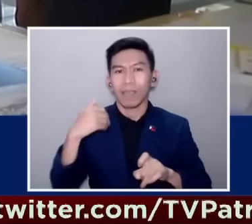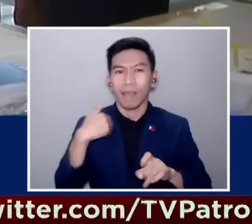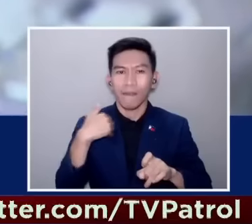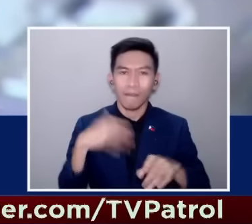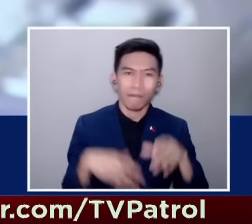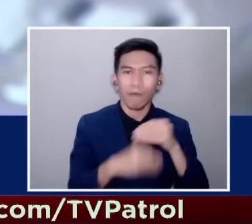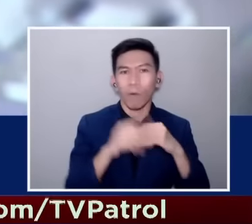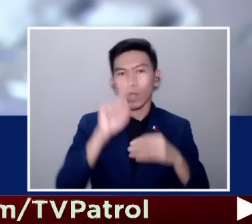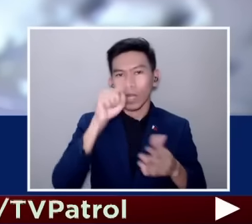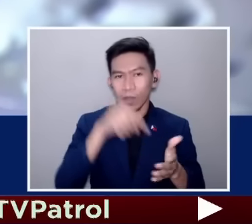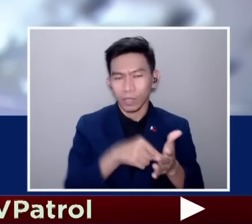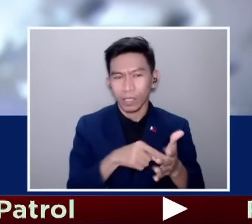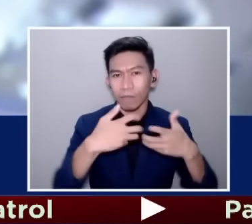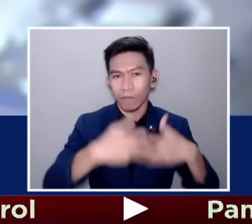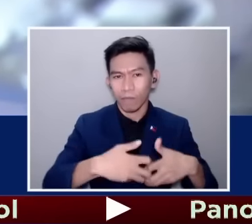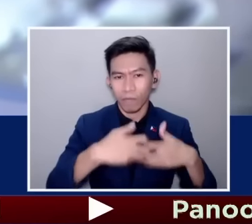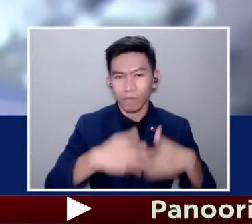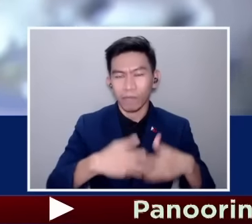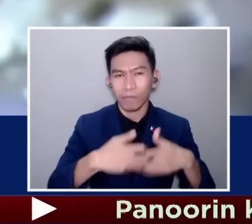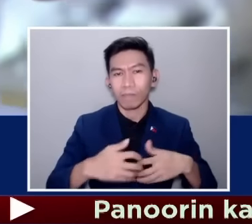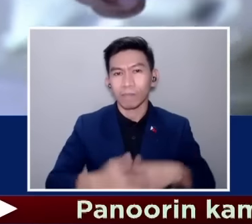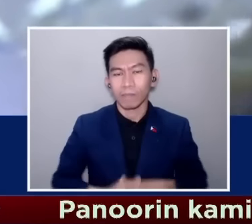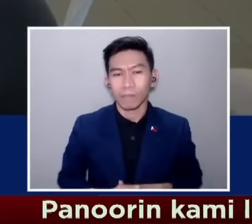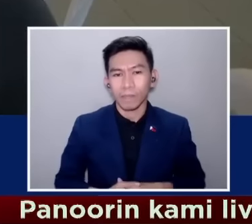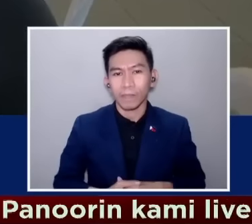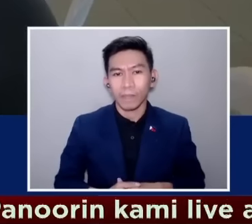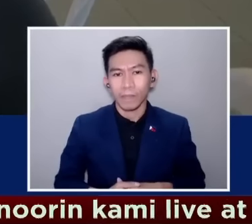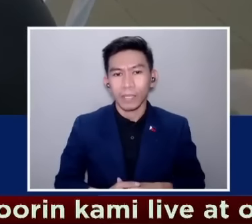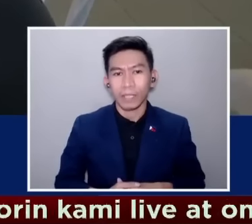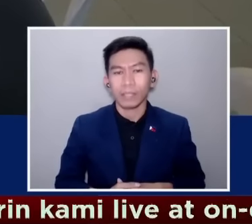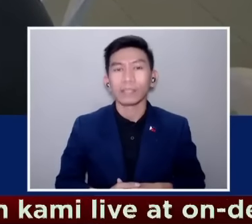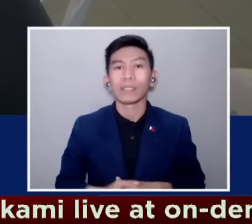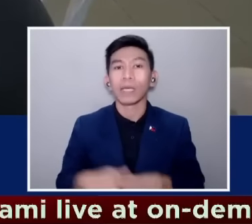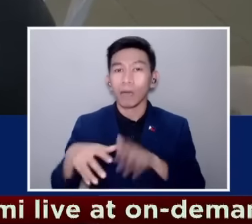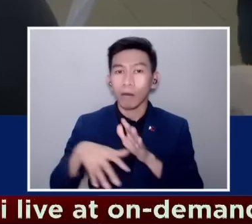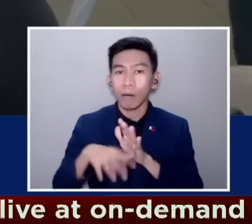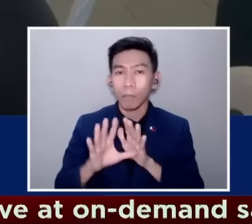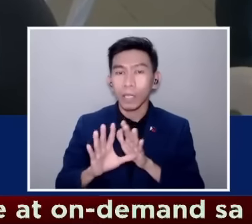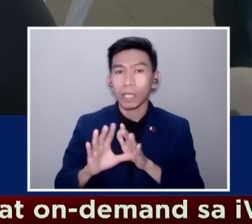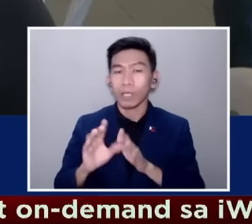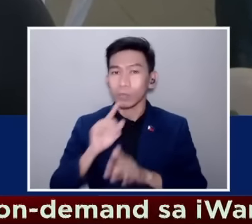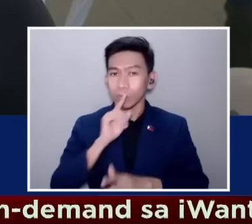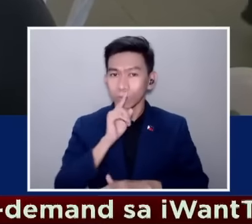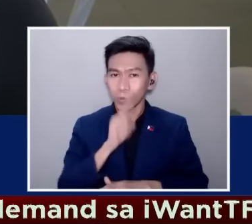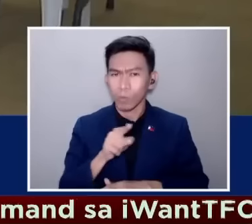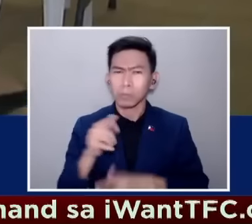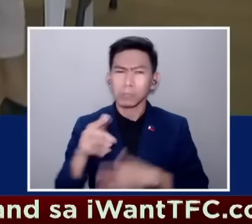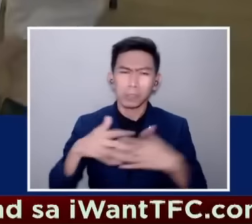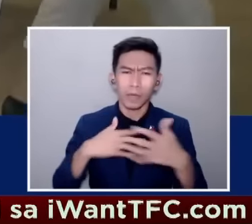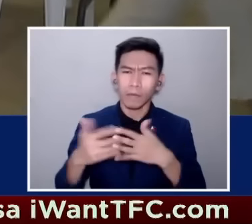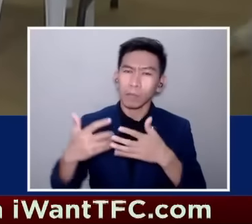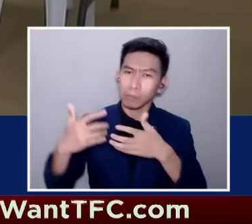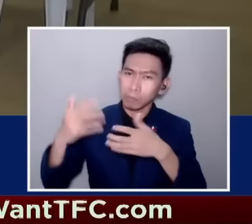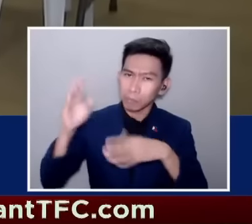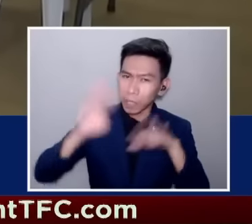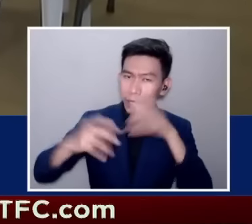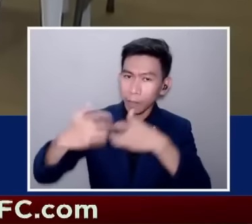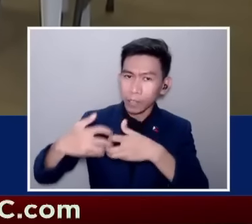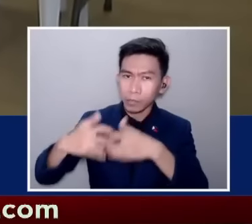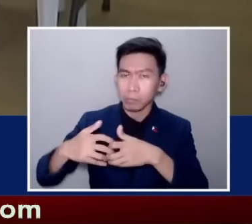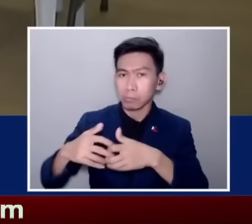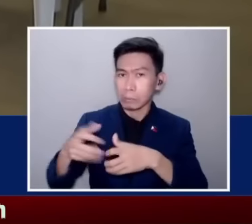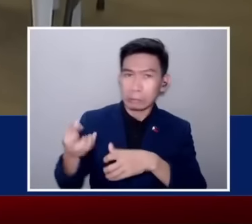VCM na ginamit sa roadshow ng public demonstration. Para sa COMELEC, hindi dahilan ng aberya para maantala ang botohan. Dahil protocol naman ng COMELEC na pag